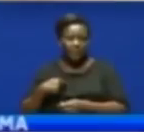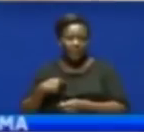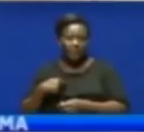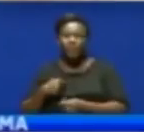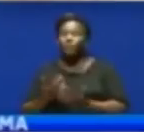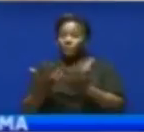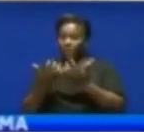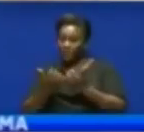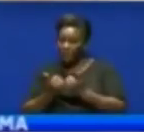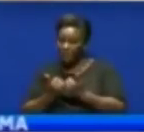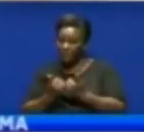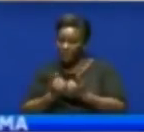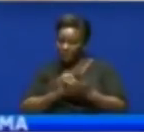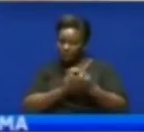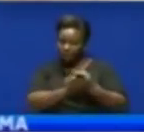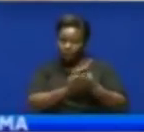kushikamana sote,